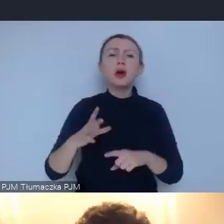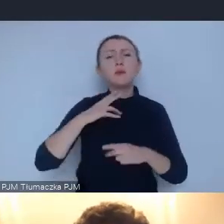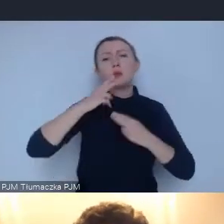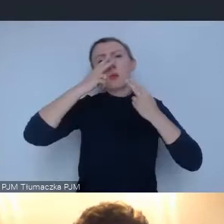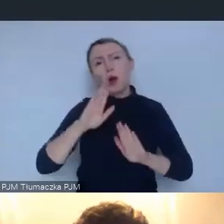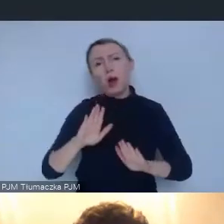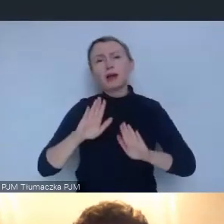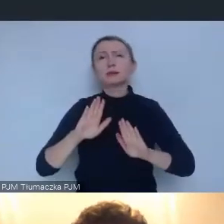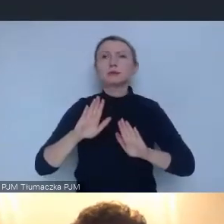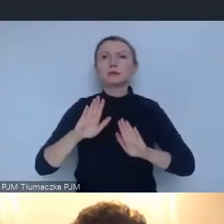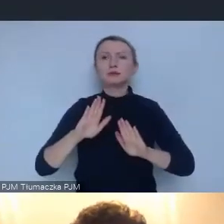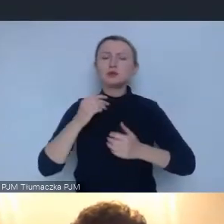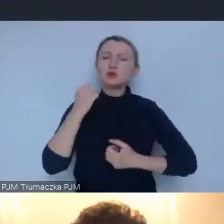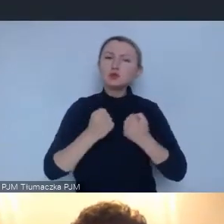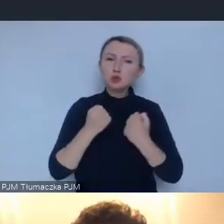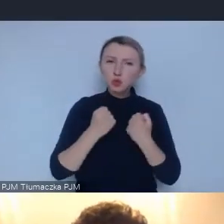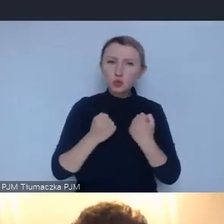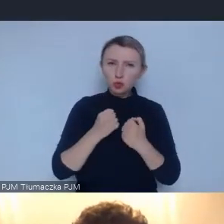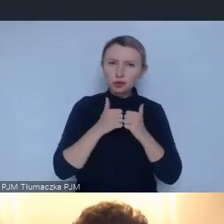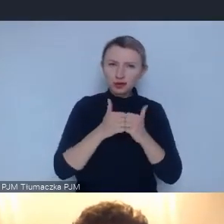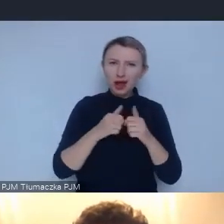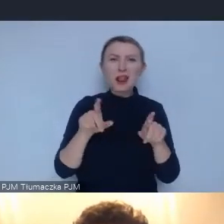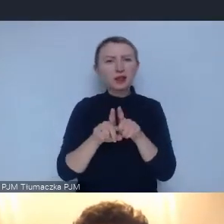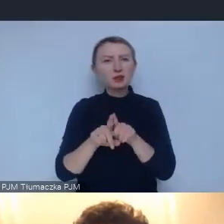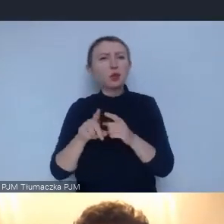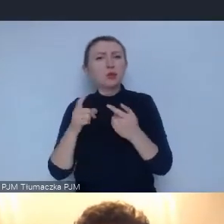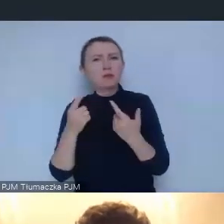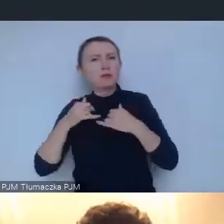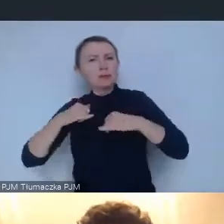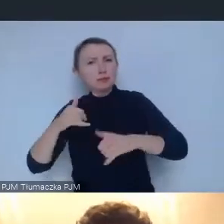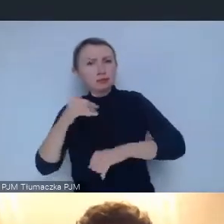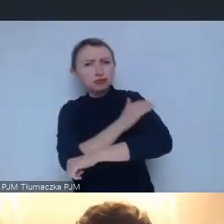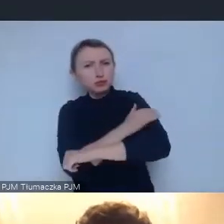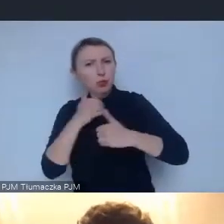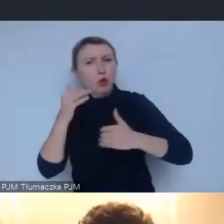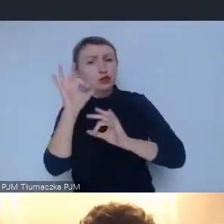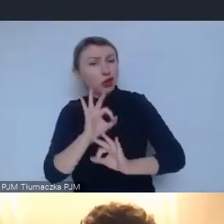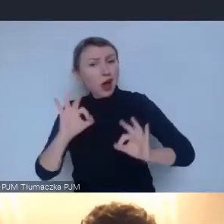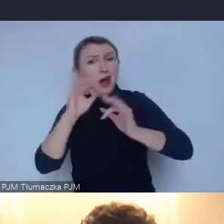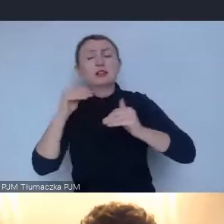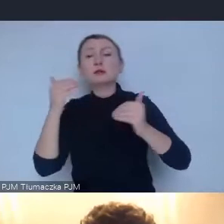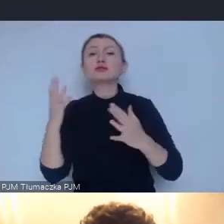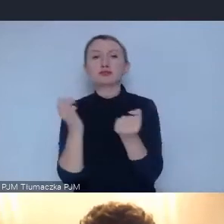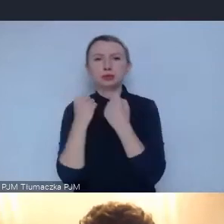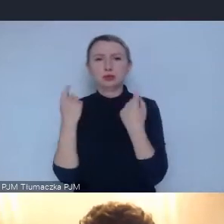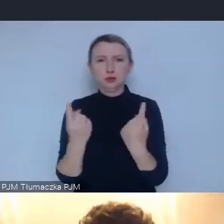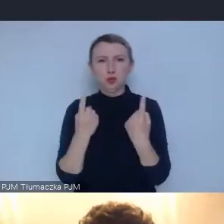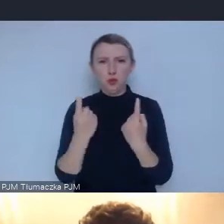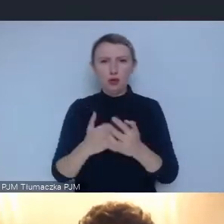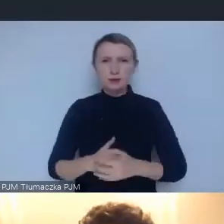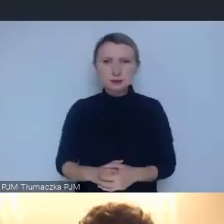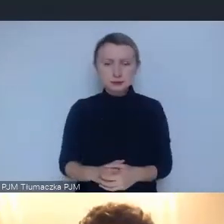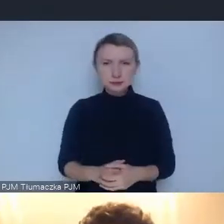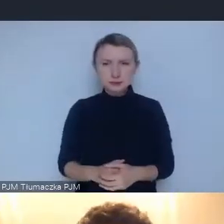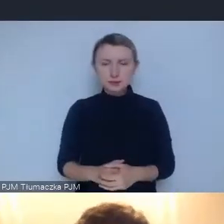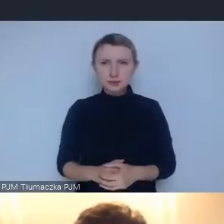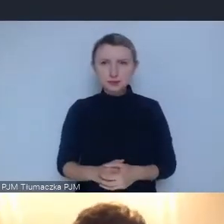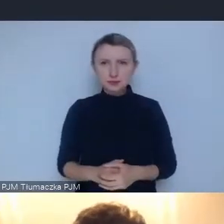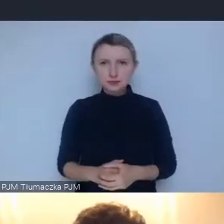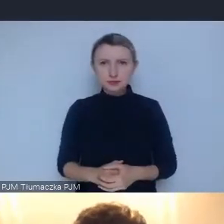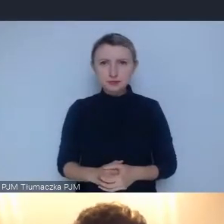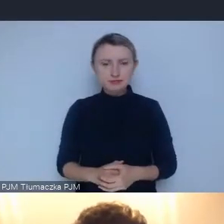pokazywane trudne strony, ale też silne strony, które można znaleźć, czy szanse, które w tej sytuacji się pojawiają. Wszyscy